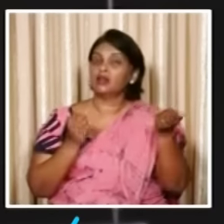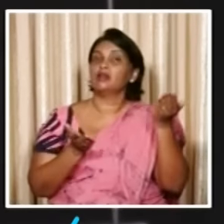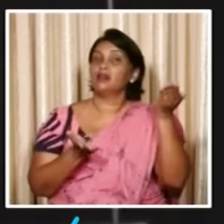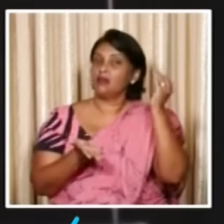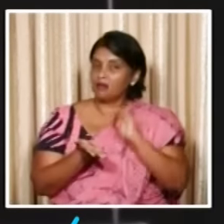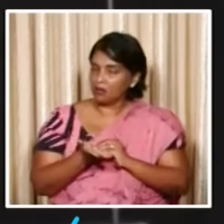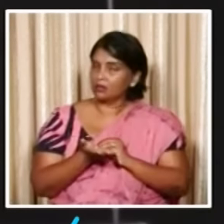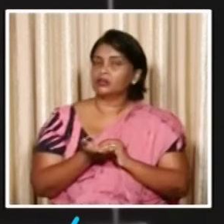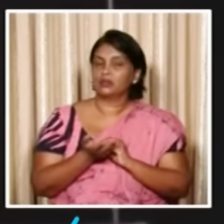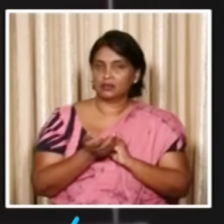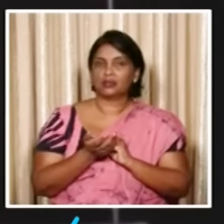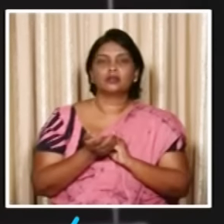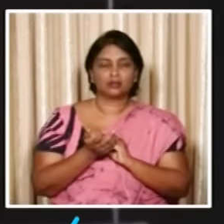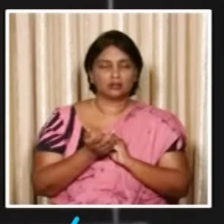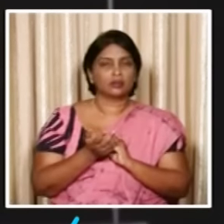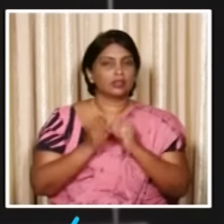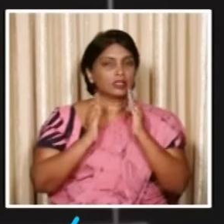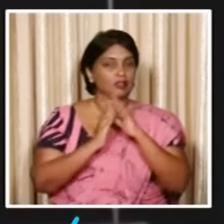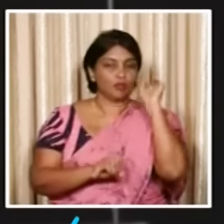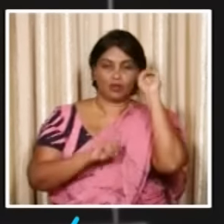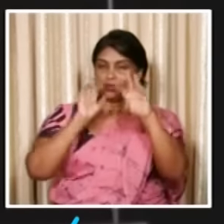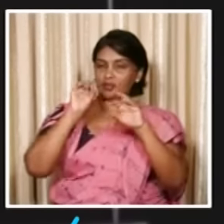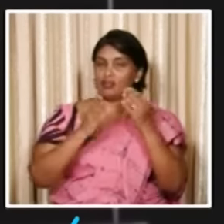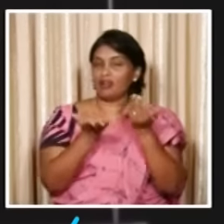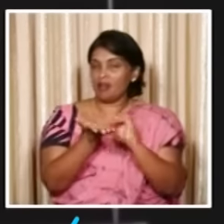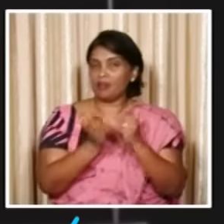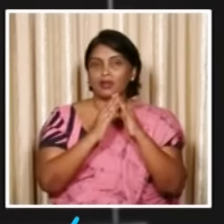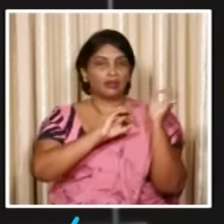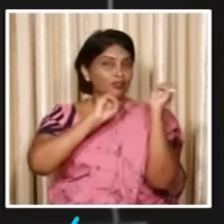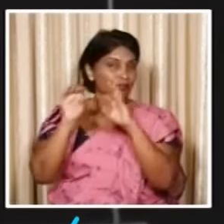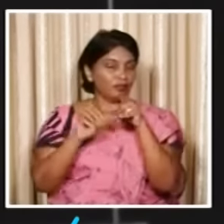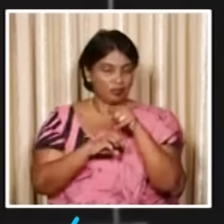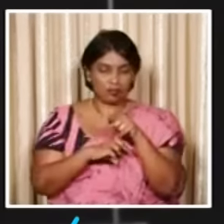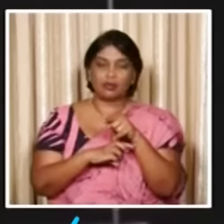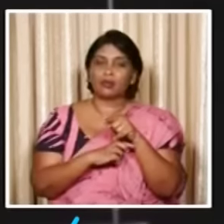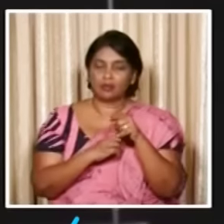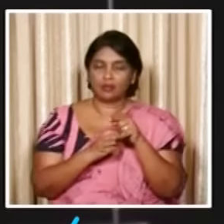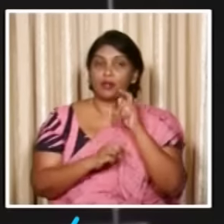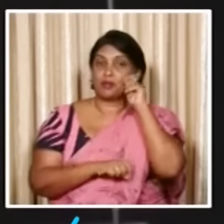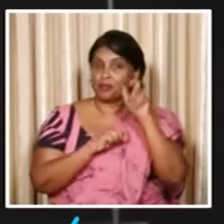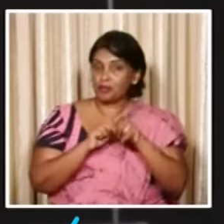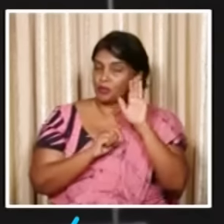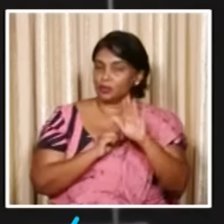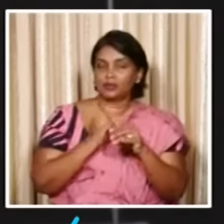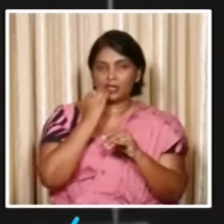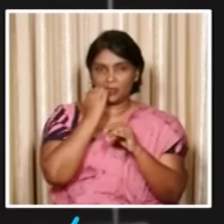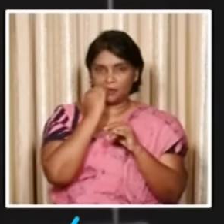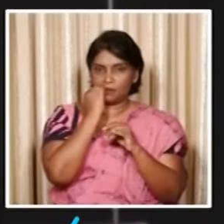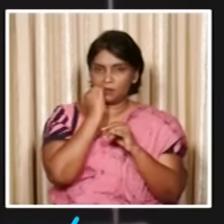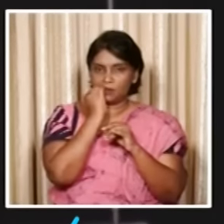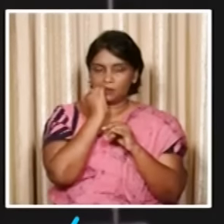தமது வளமையான பூசை வழிபாடுகளுடனும் மரபார்ந்த வணக்க முறைகளுடனும் வெடுக்குநாரிமலை ஆதிலிங்கேஸ்வரரை வழிபட்டு